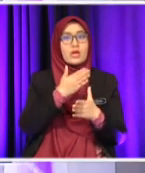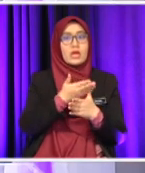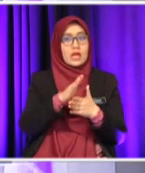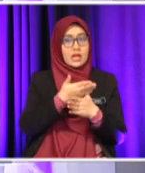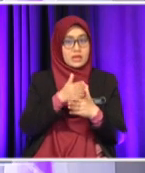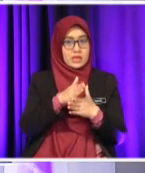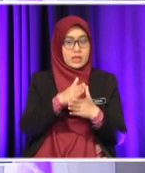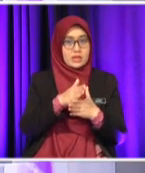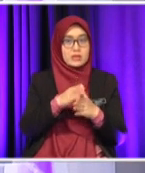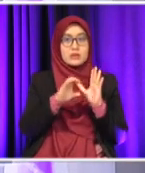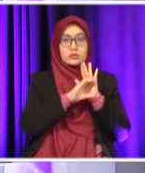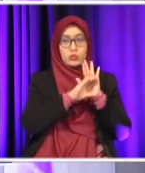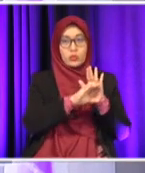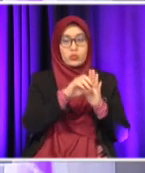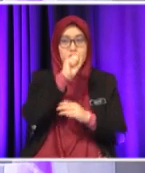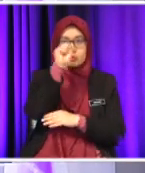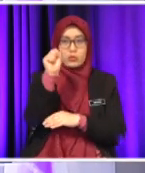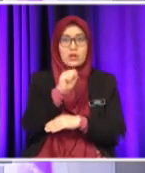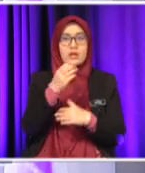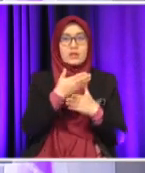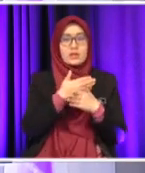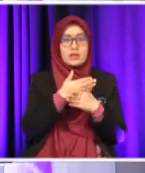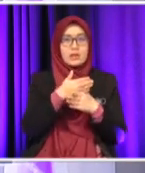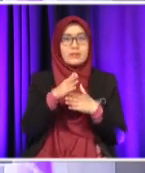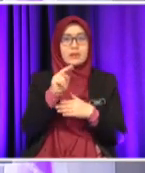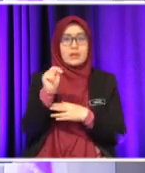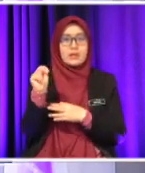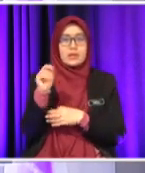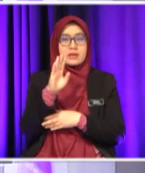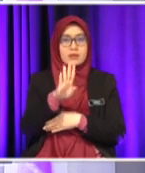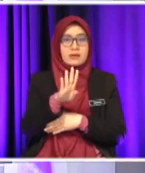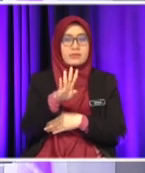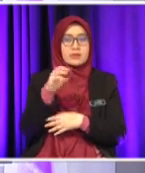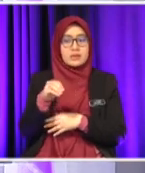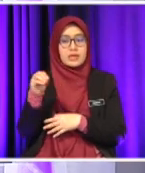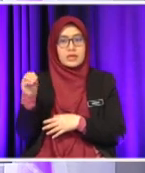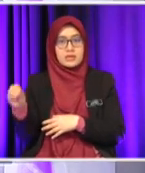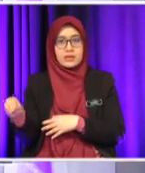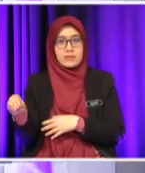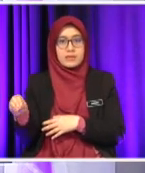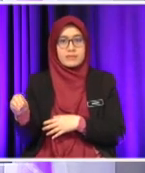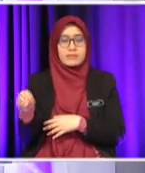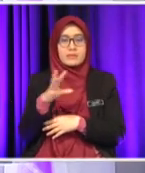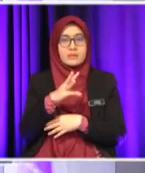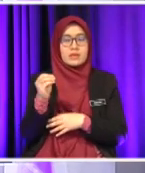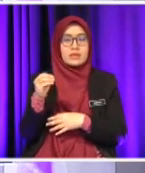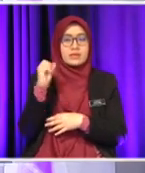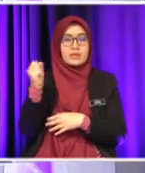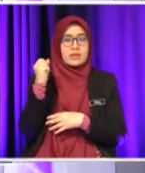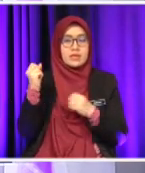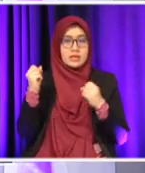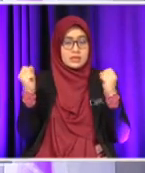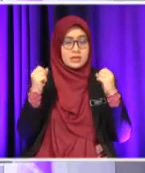soal bahagian B menanam tumbuhan aquatik dan juga menghias aquarium Baik terima kasih sekali lagi kepada